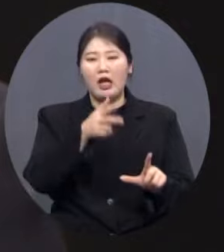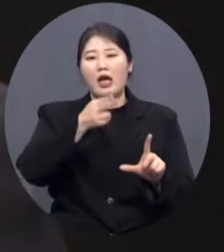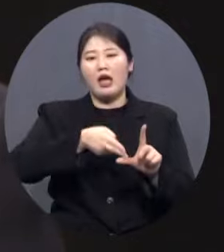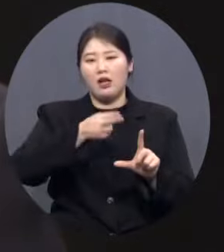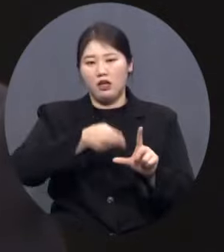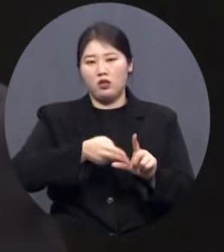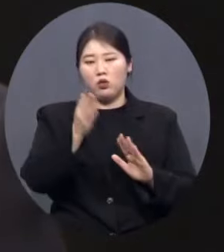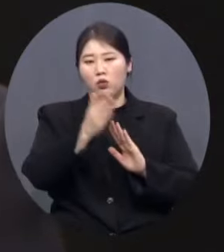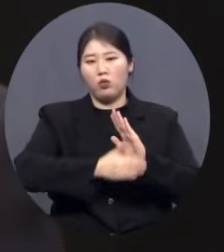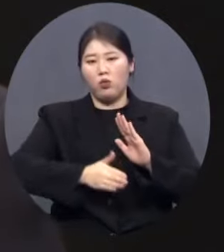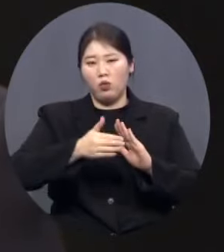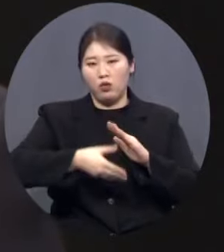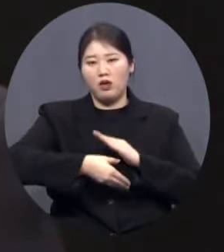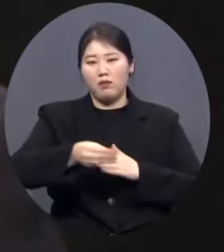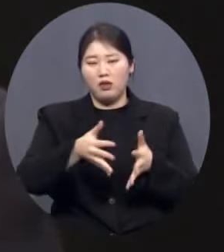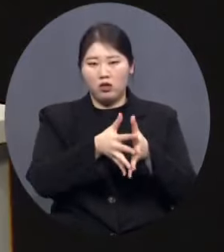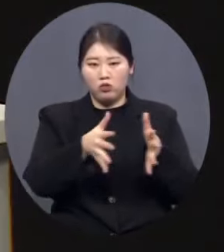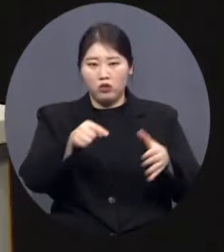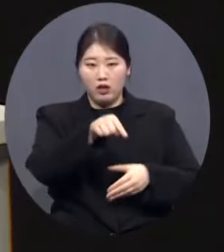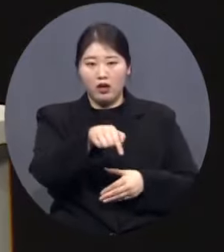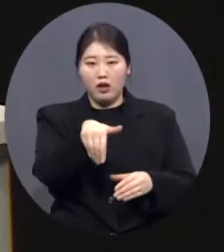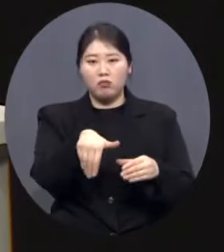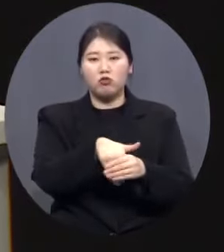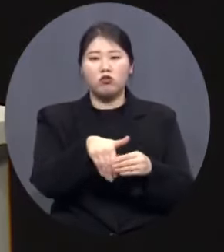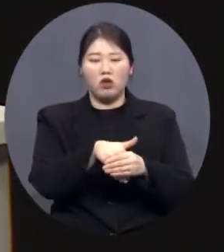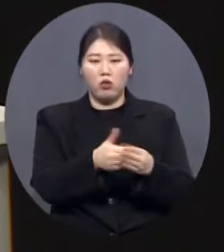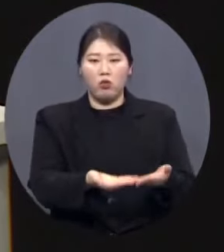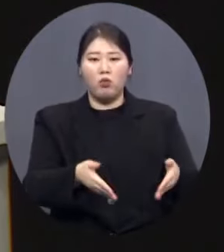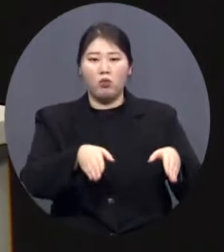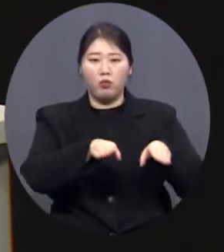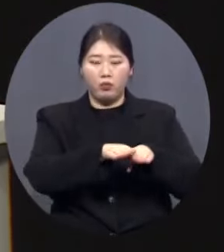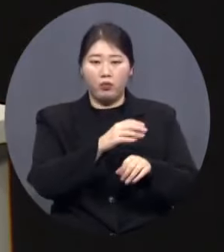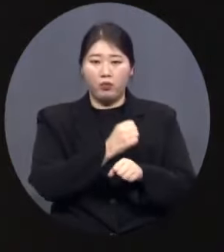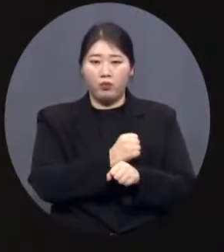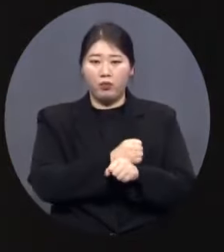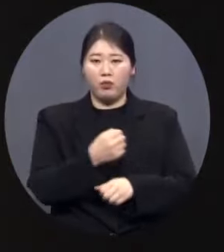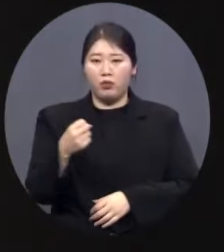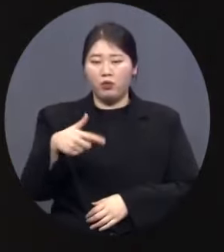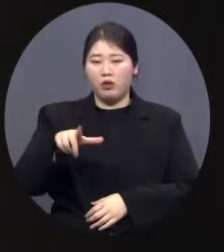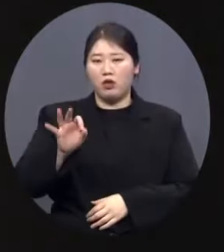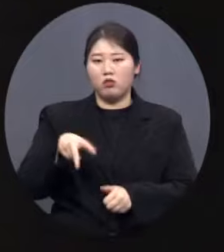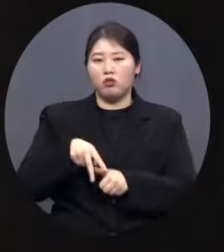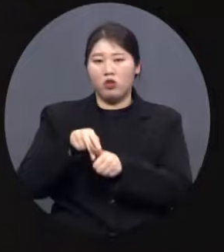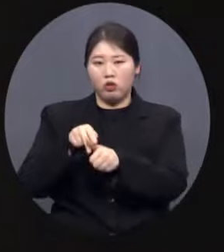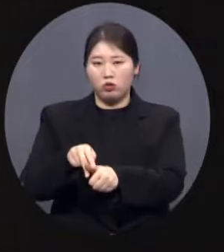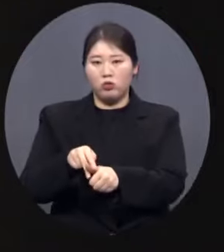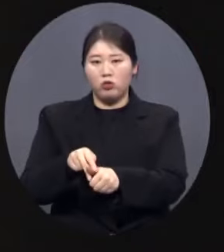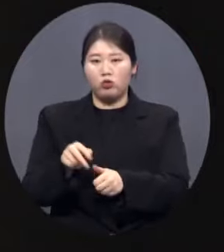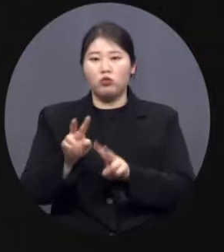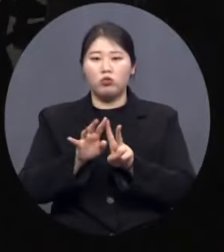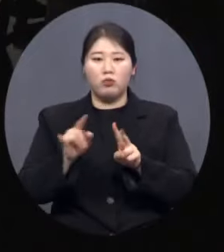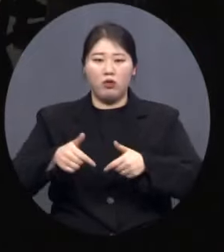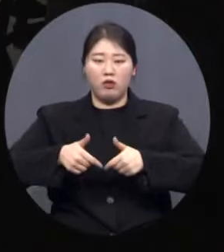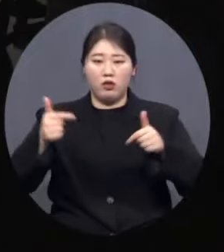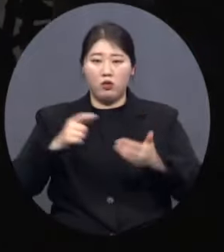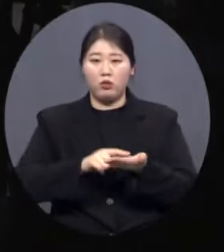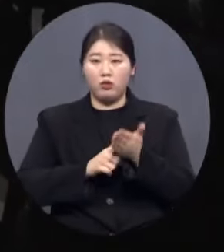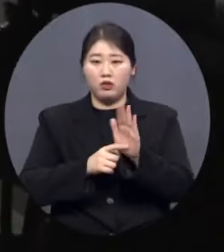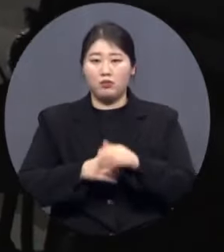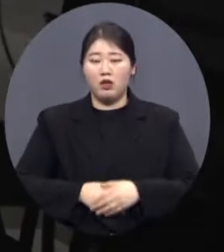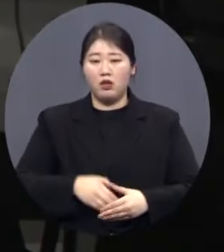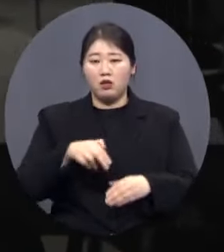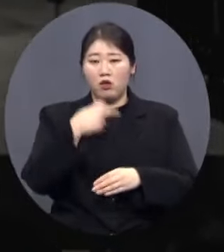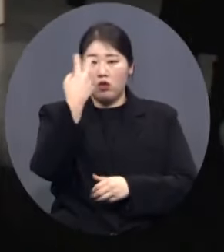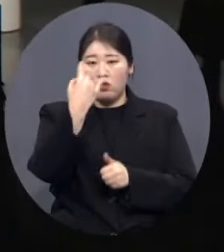주택 단지의 문화공간 조성을 강순화 후보는 공공임대 주택 두배 확대를 공약했습니다 선관위에서